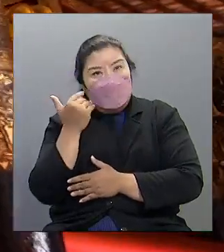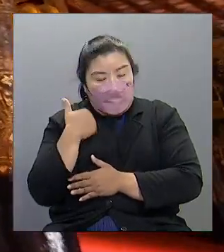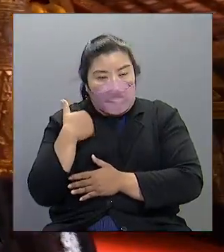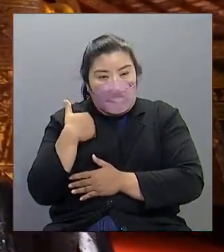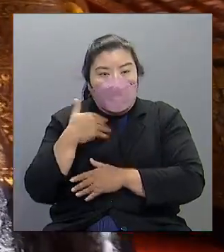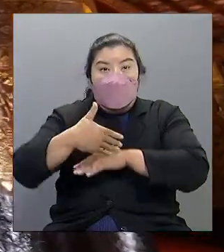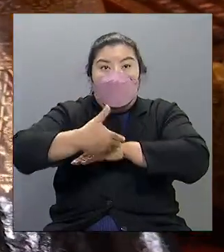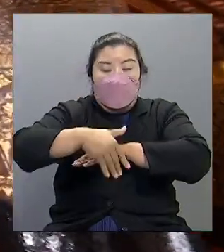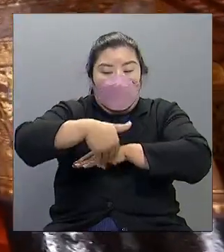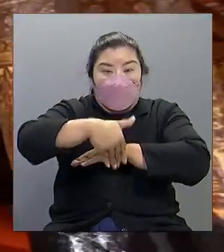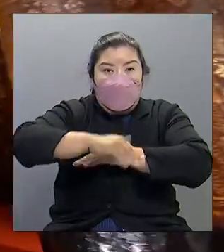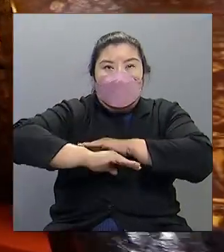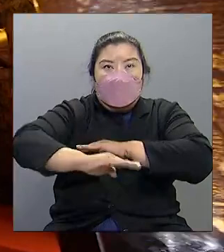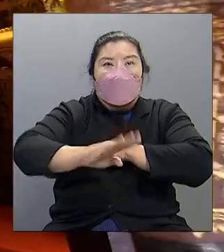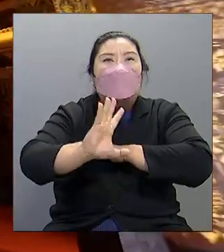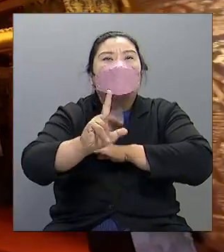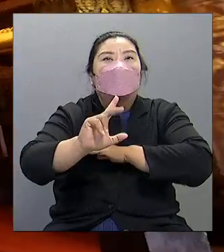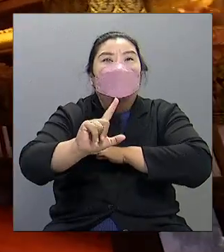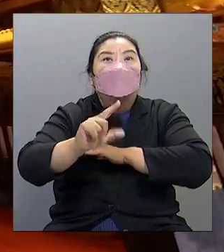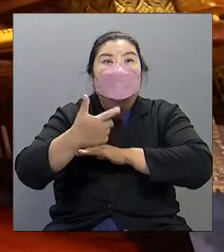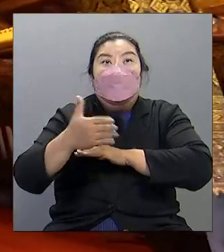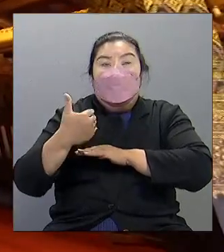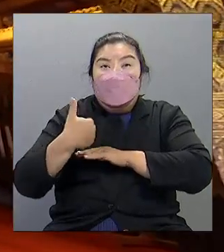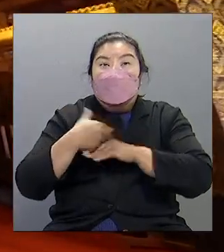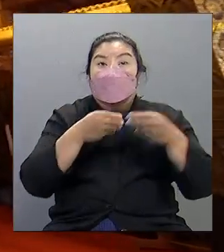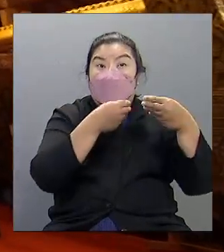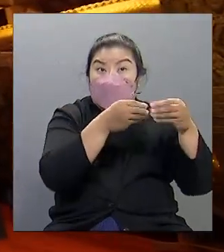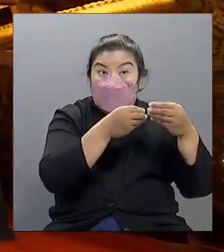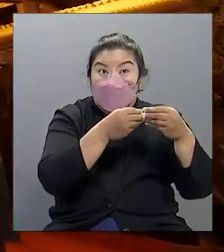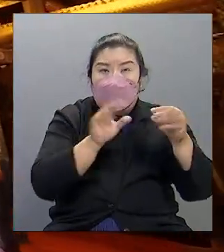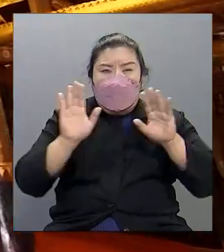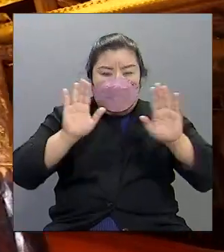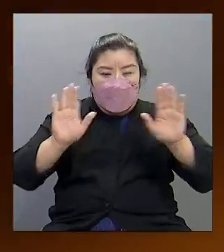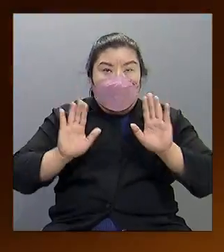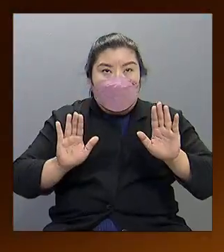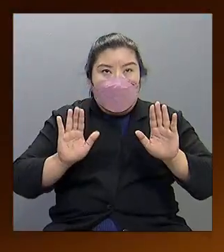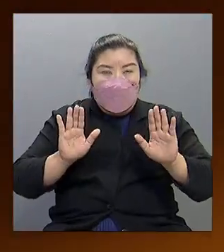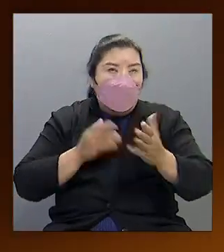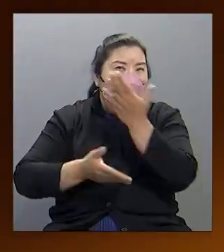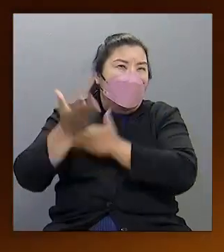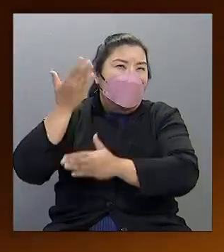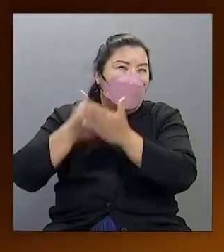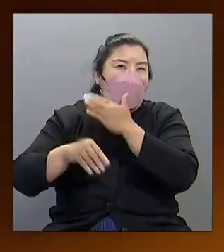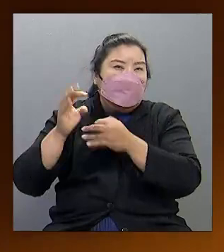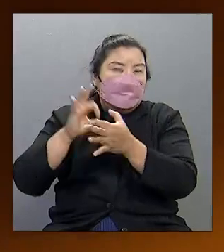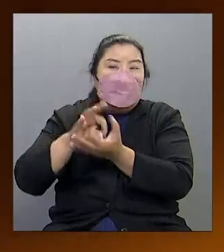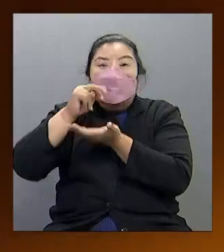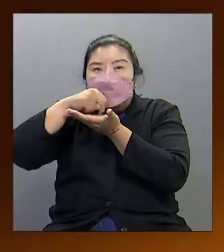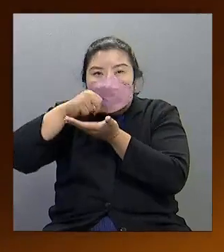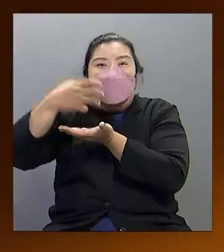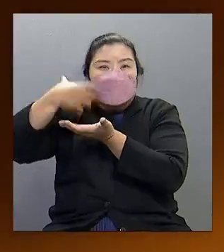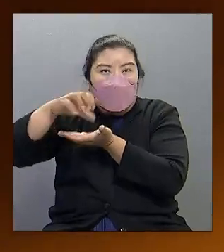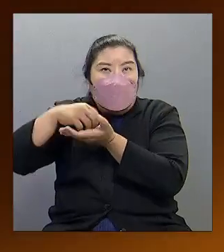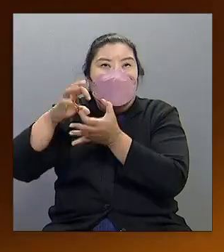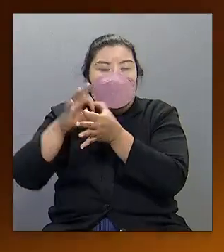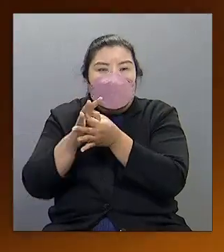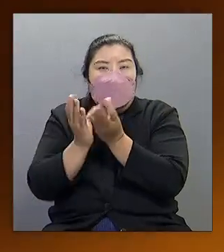ชมผูกูลาบแล้วตกแต่งกระจกสี เป็ล MLad สวยงามค่ะบอกเล่า เรื่องราว์นิทานพื้นบ้้านที่มีคำสอนเกี่วก